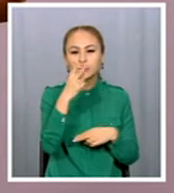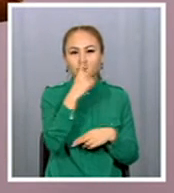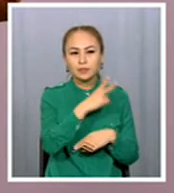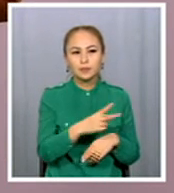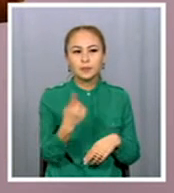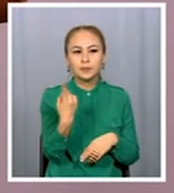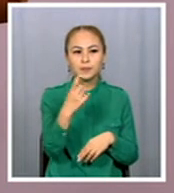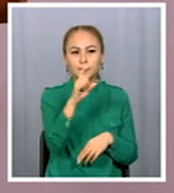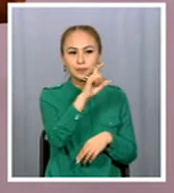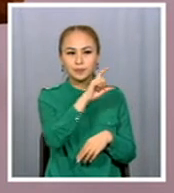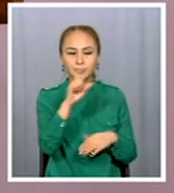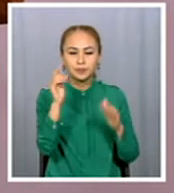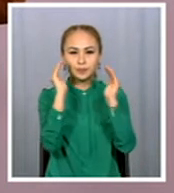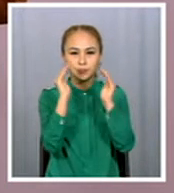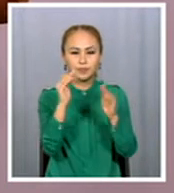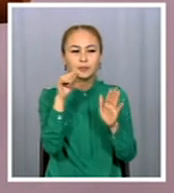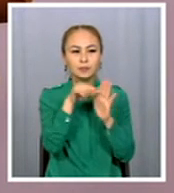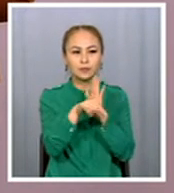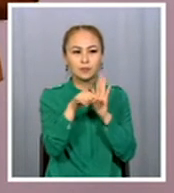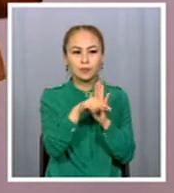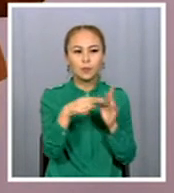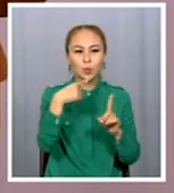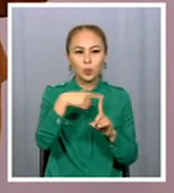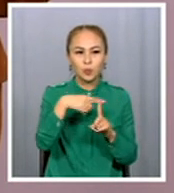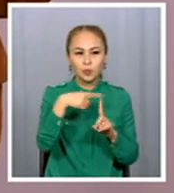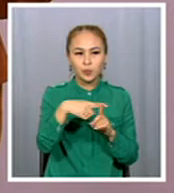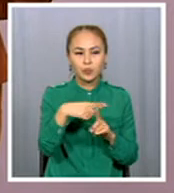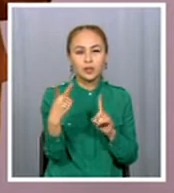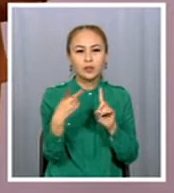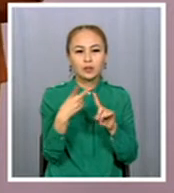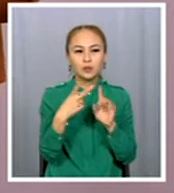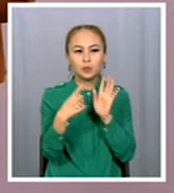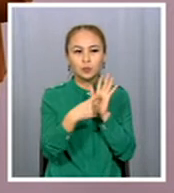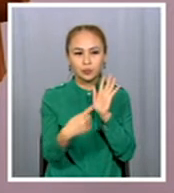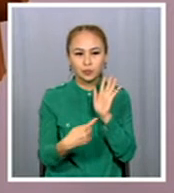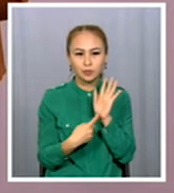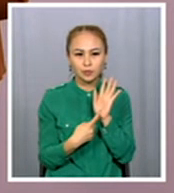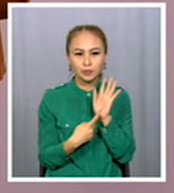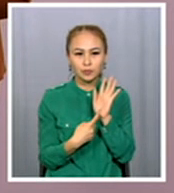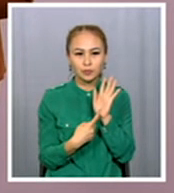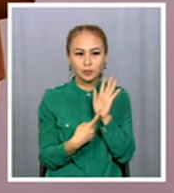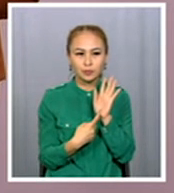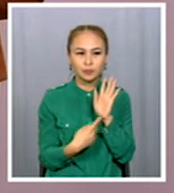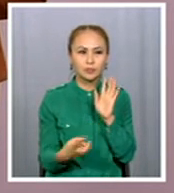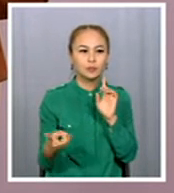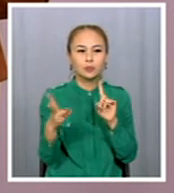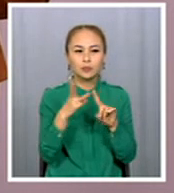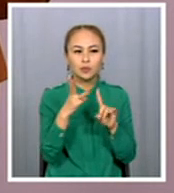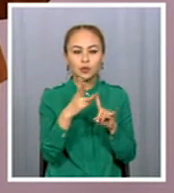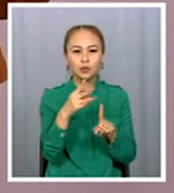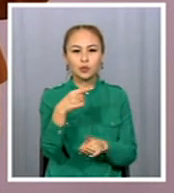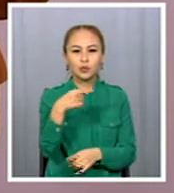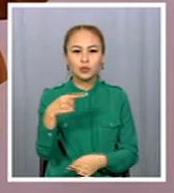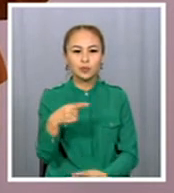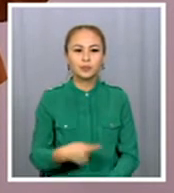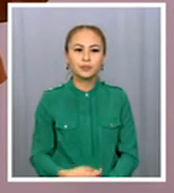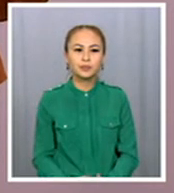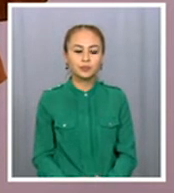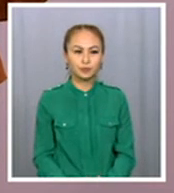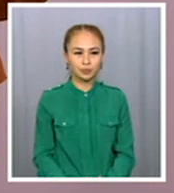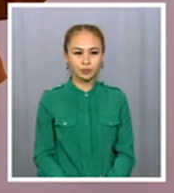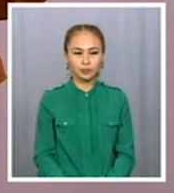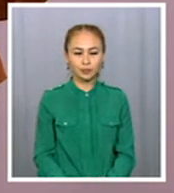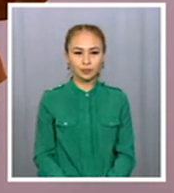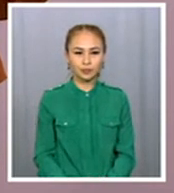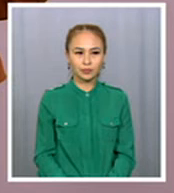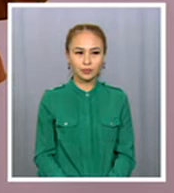Бірінші, жақша ішіндегі қосу амалы, екінші, жақша сыртындағы бөлу амалы, үшінші, азайту